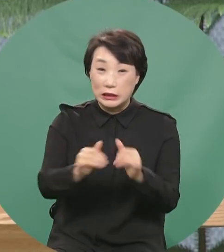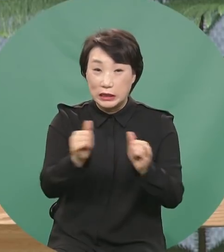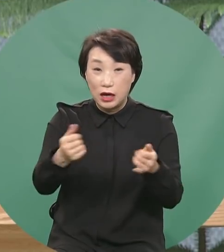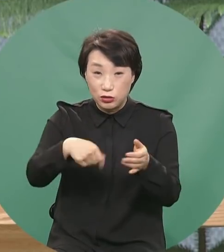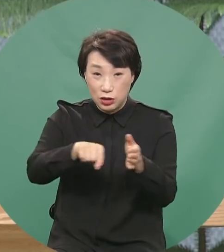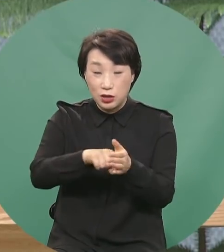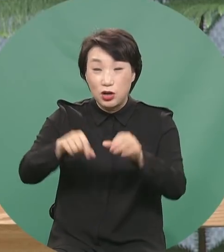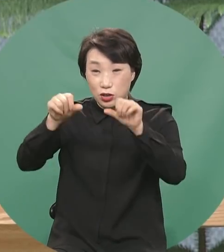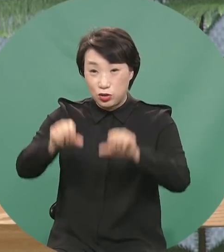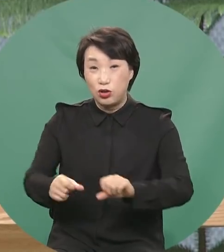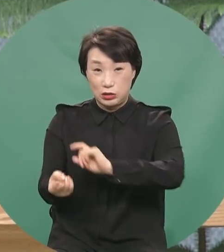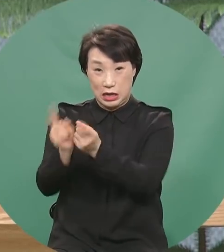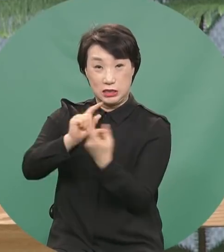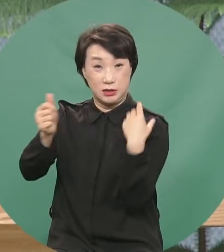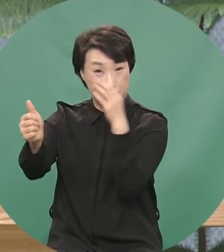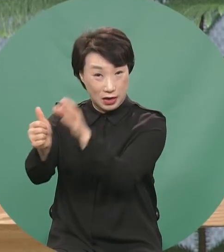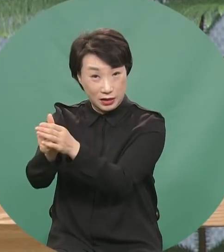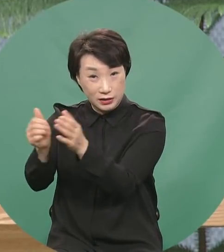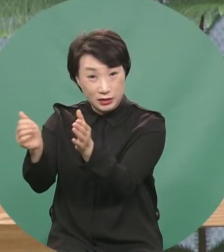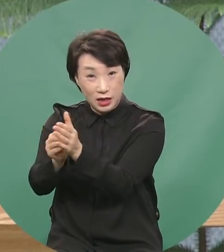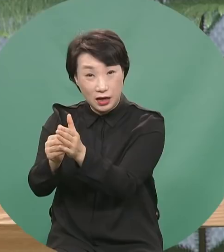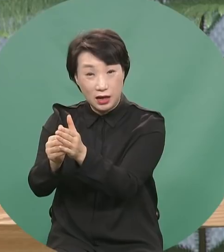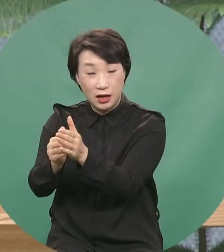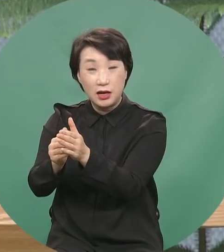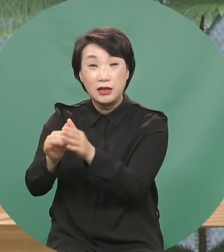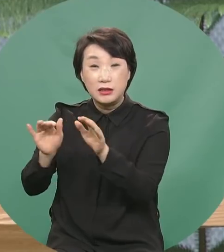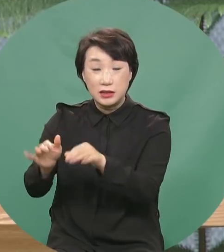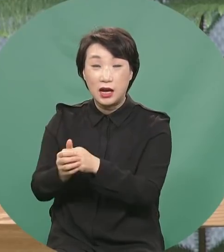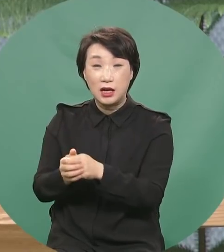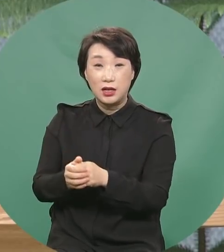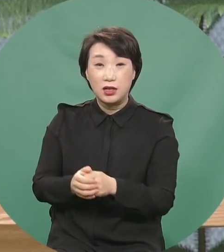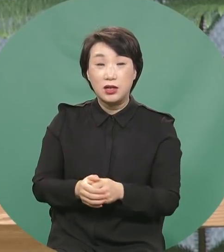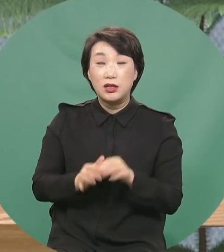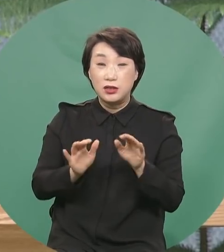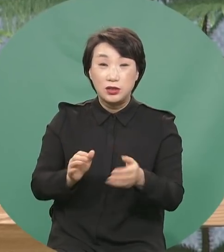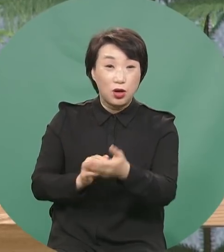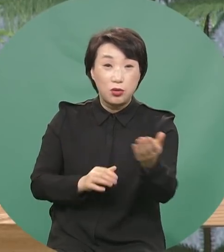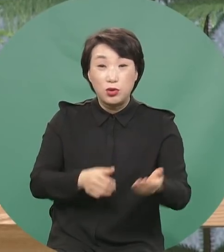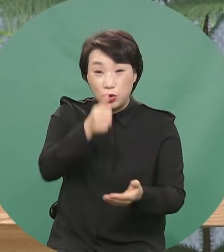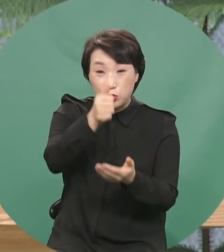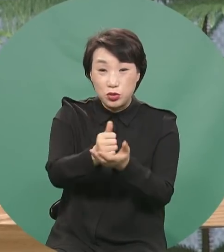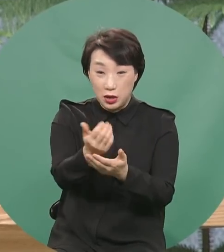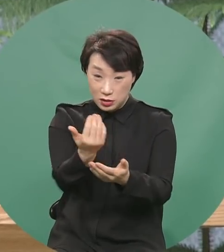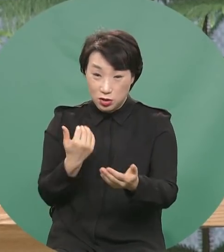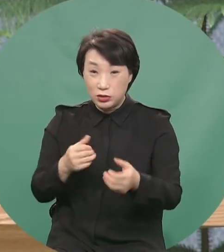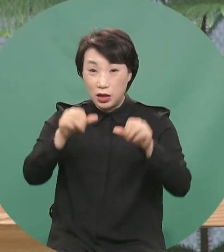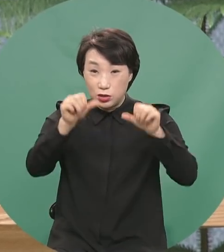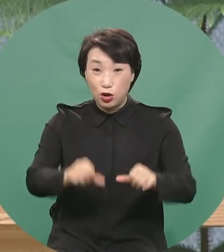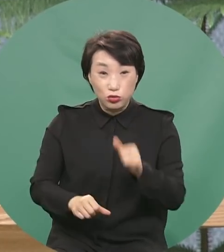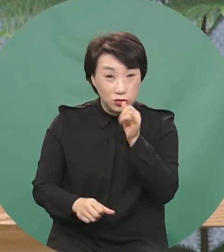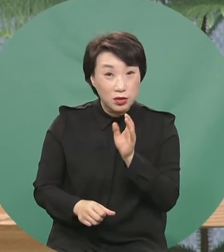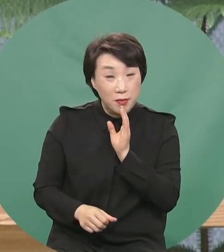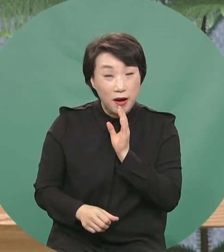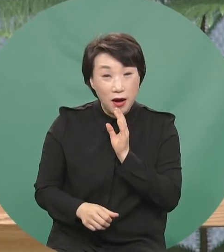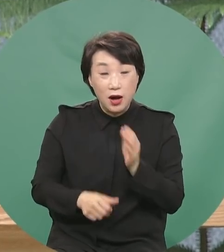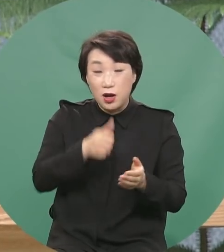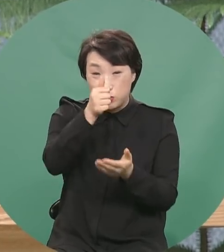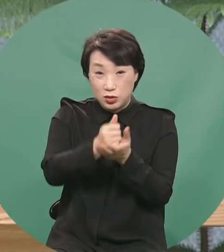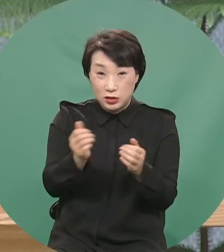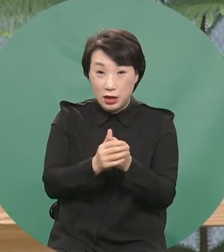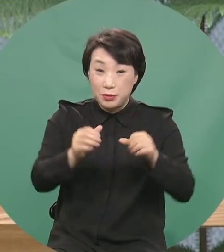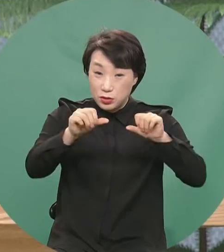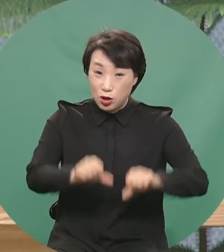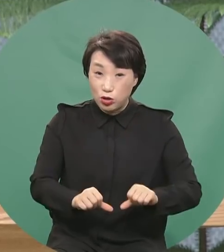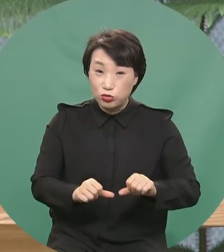위해서 저주를 받은 자 되다. 반드시 죄의 앞에는 저주가 있으니 죄로부는 저주를